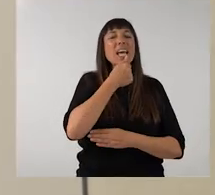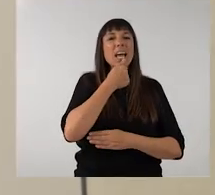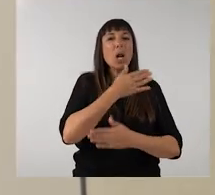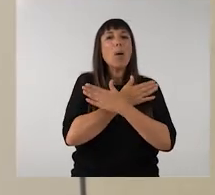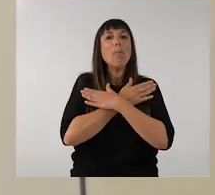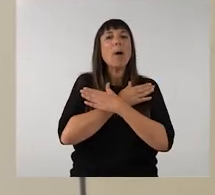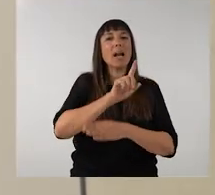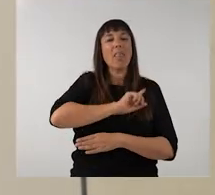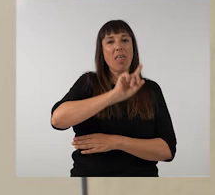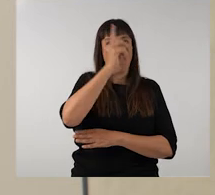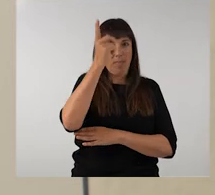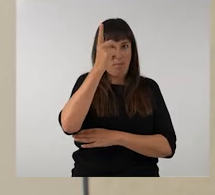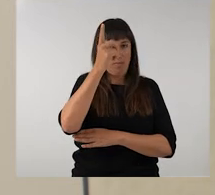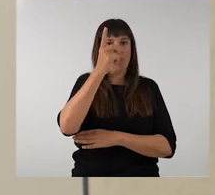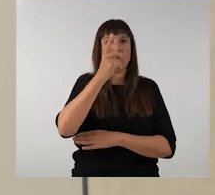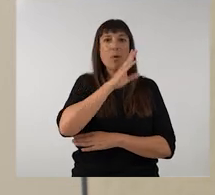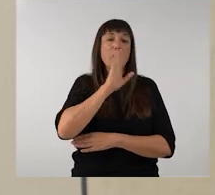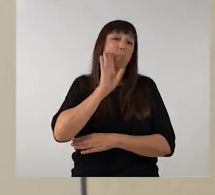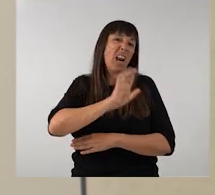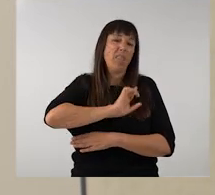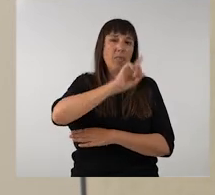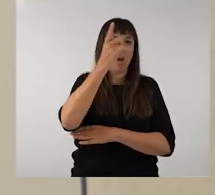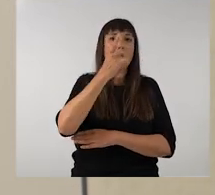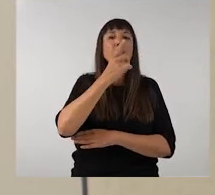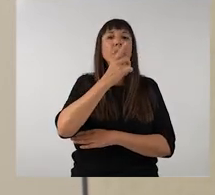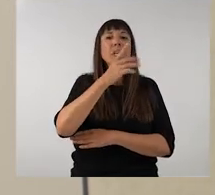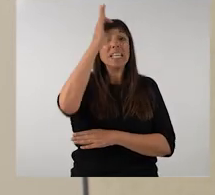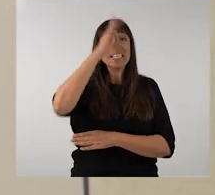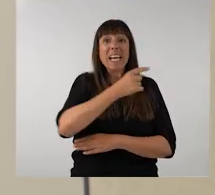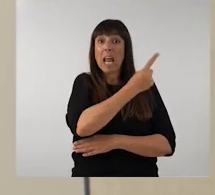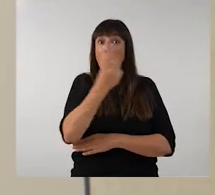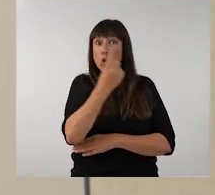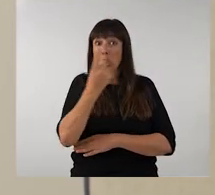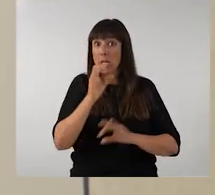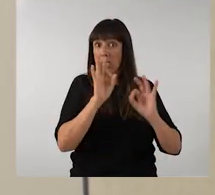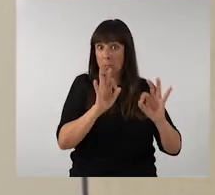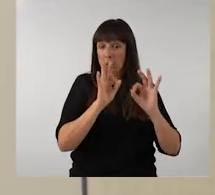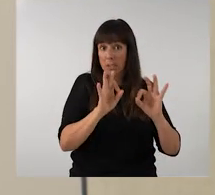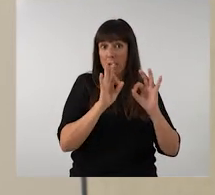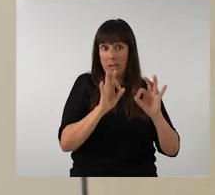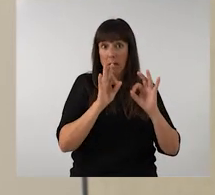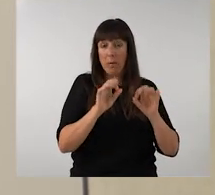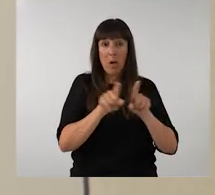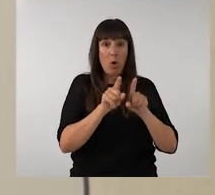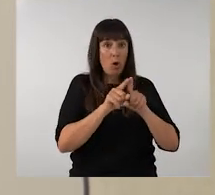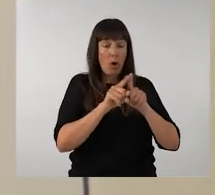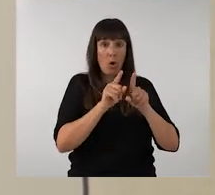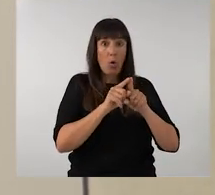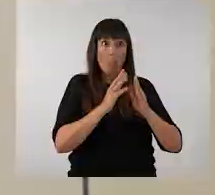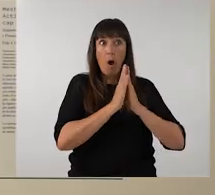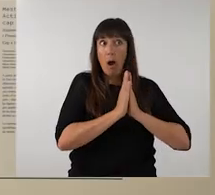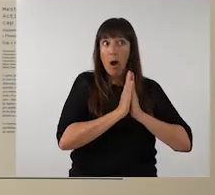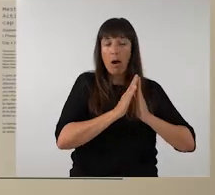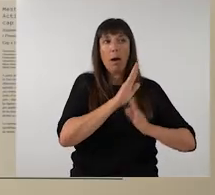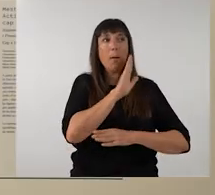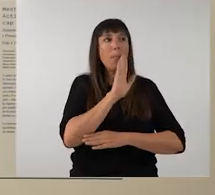mort. És el naixement de la Mare de Déu, que sobretot en el segle XI, quan hi ha un culte com cada cop